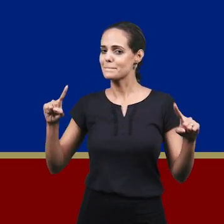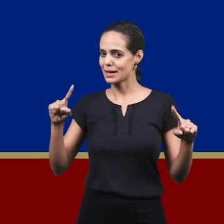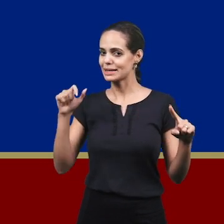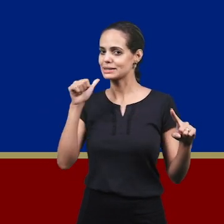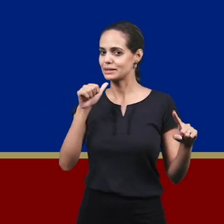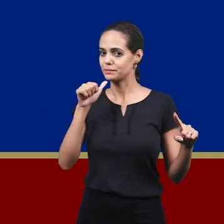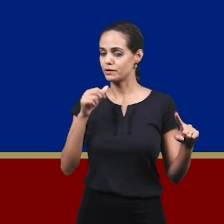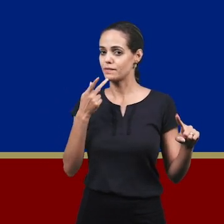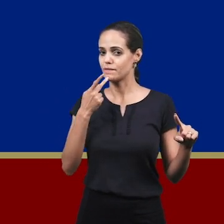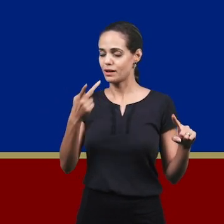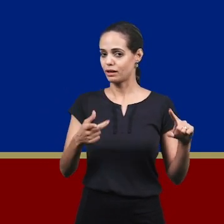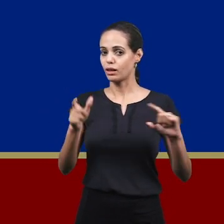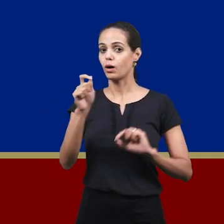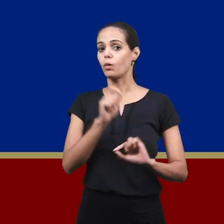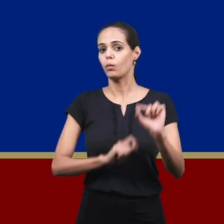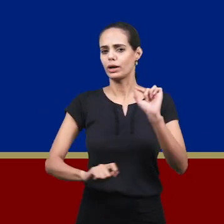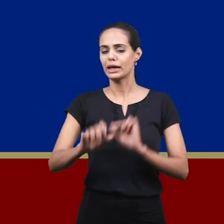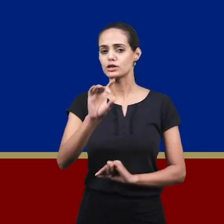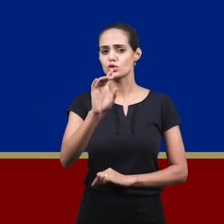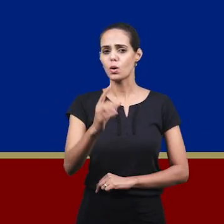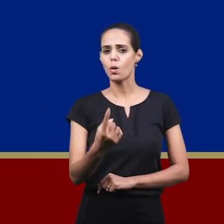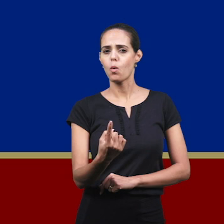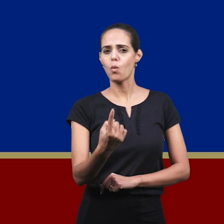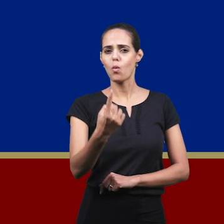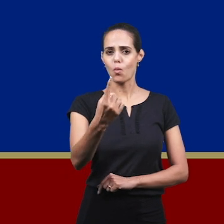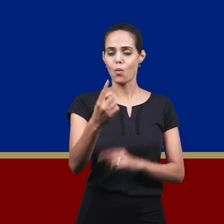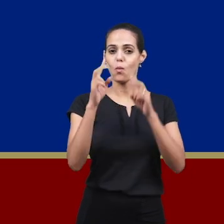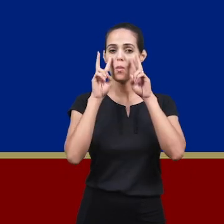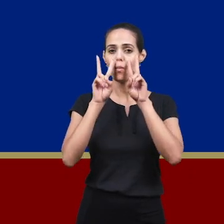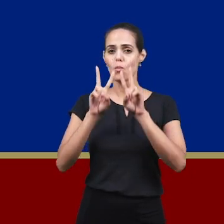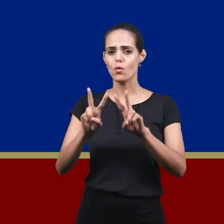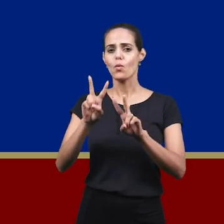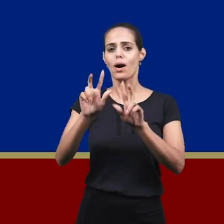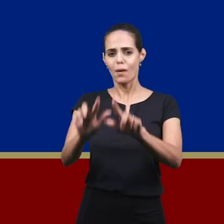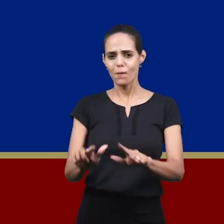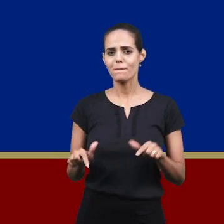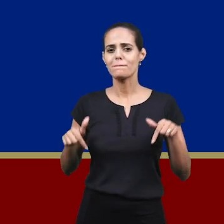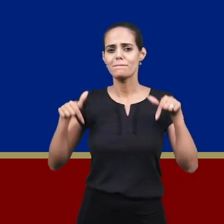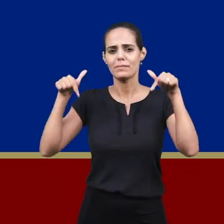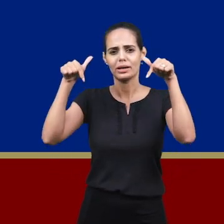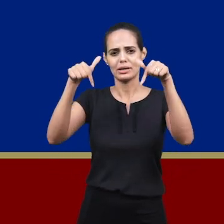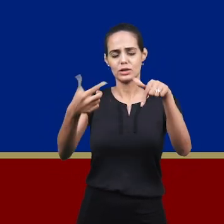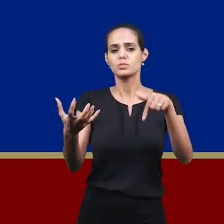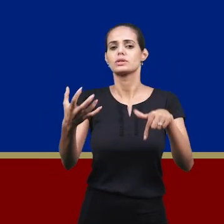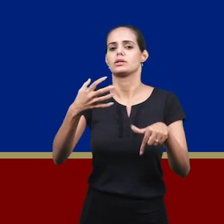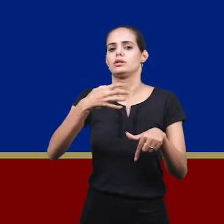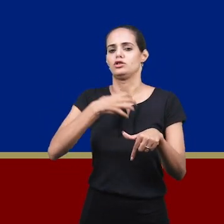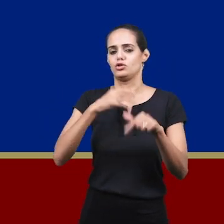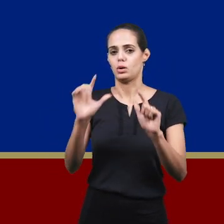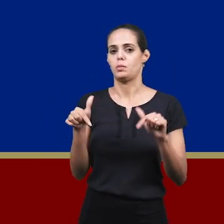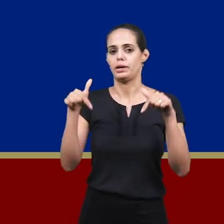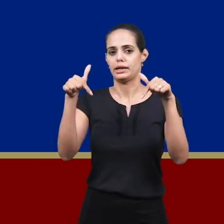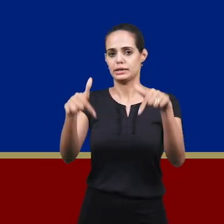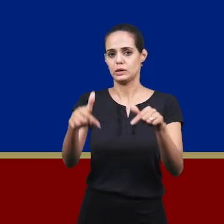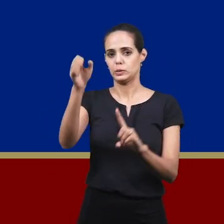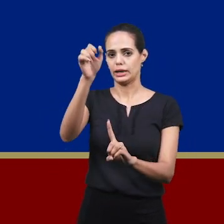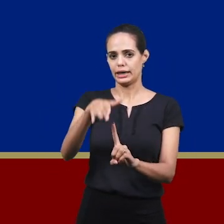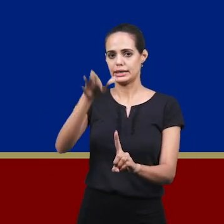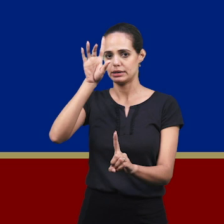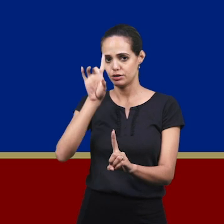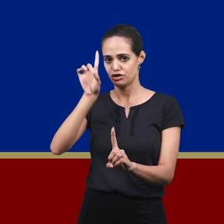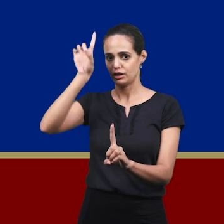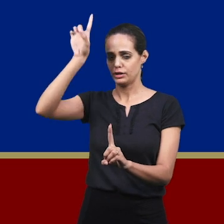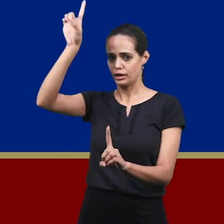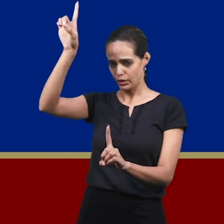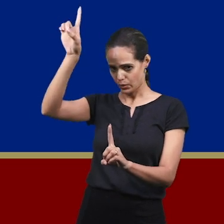rajoute, et seulement un d'eux a vu l'opération de la grâce de Dieu dans sa vie